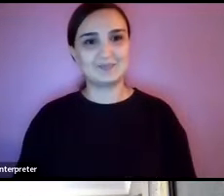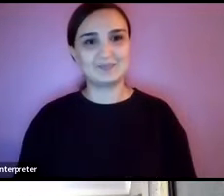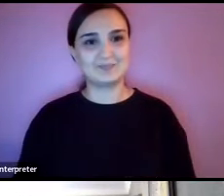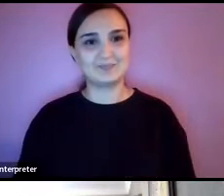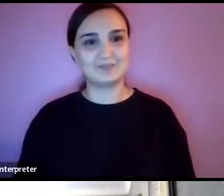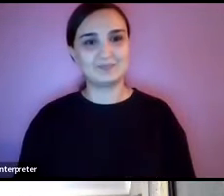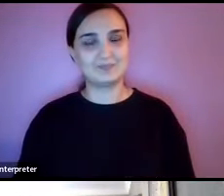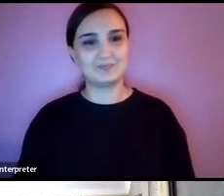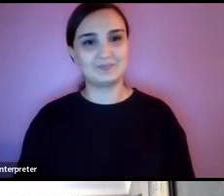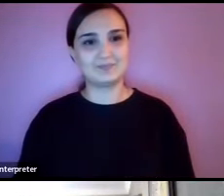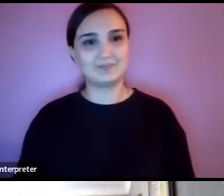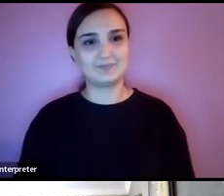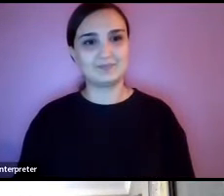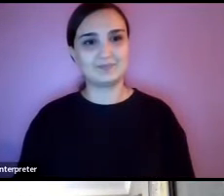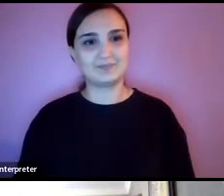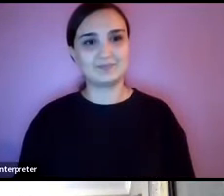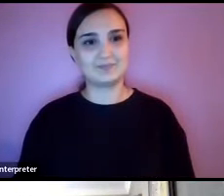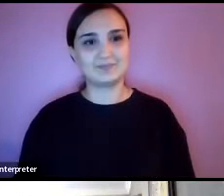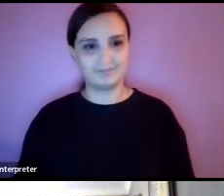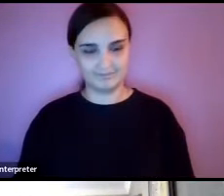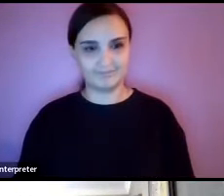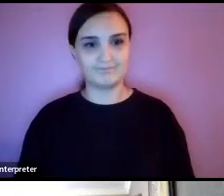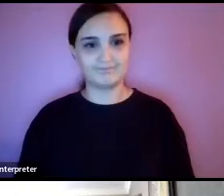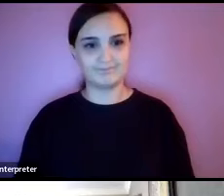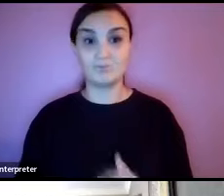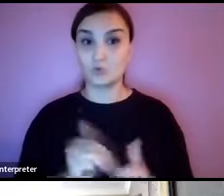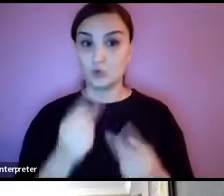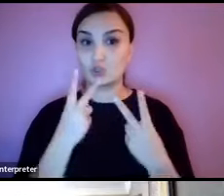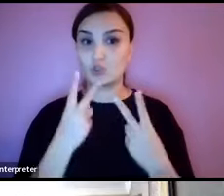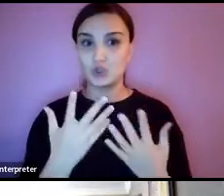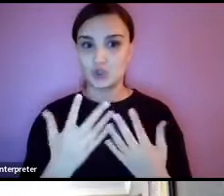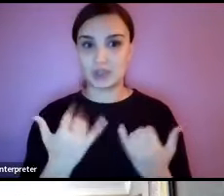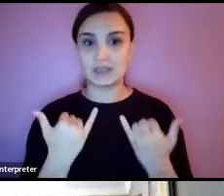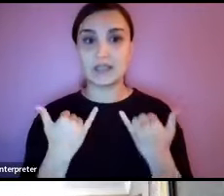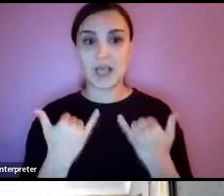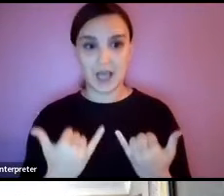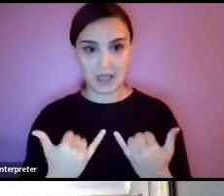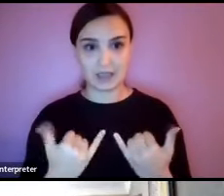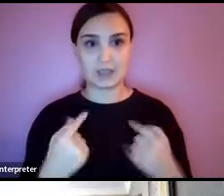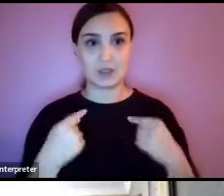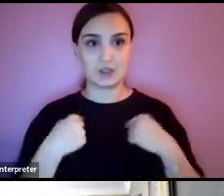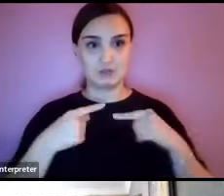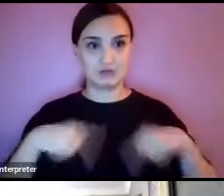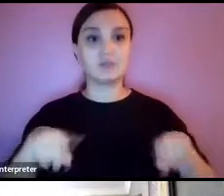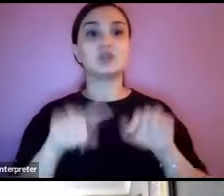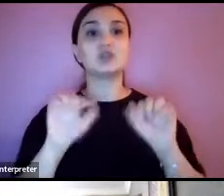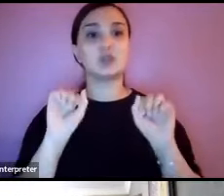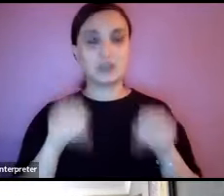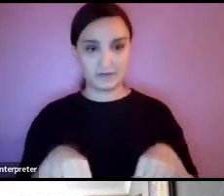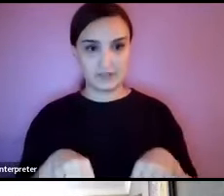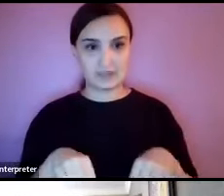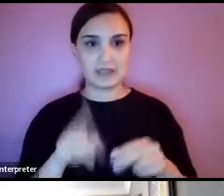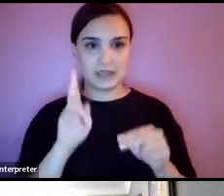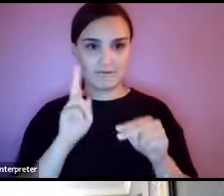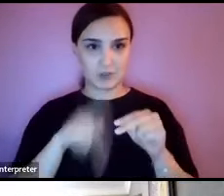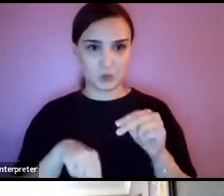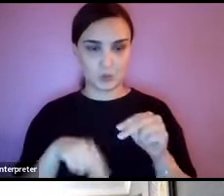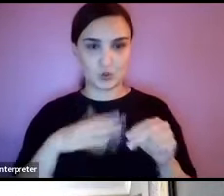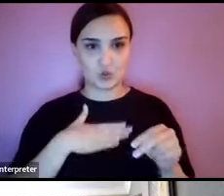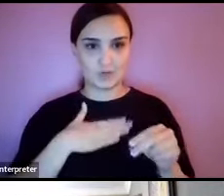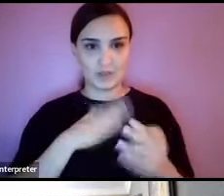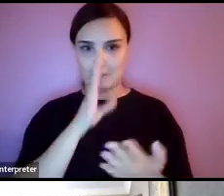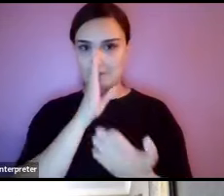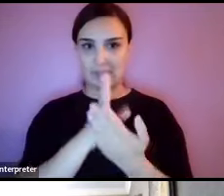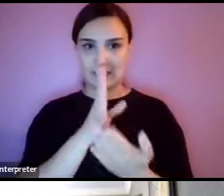ძალიან როგორც ჩვენს ამ ეტაპისთვის ჩვენ შეგვიძლიათ დავასრულოთ ჩვენი